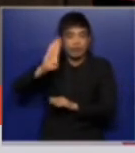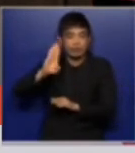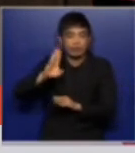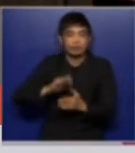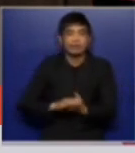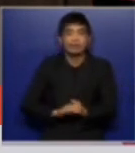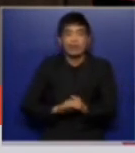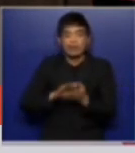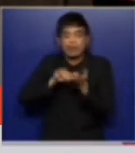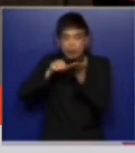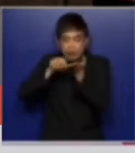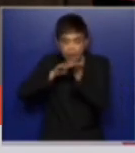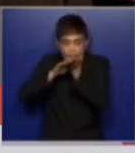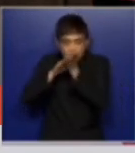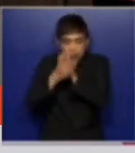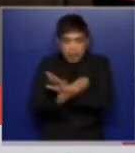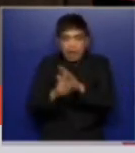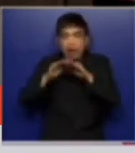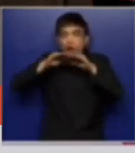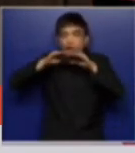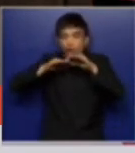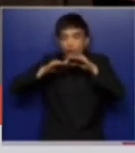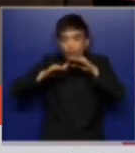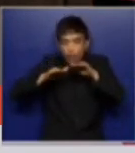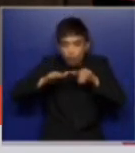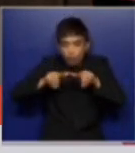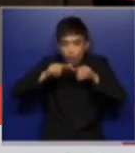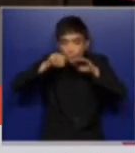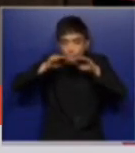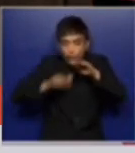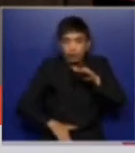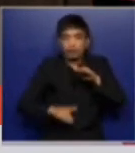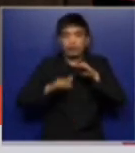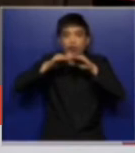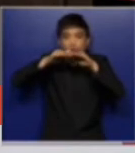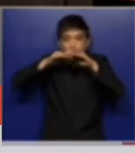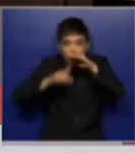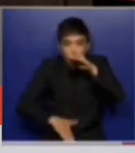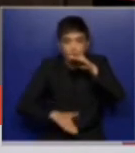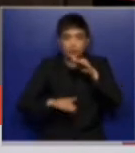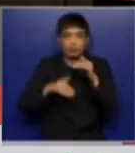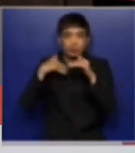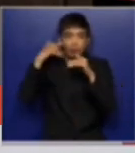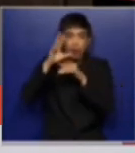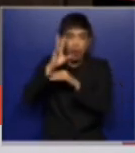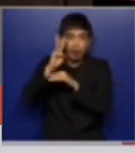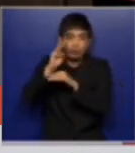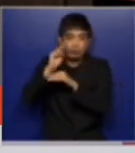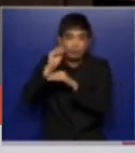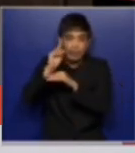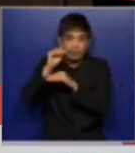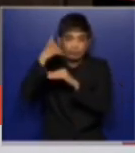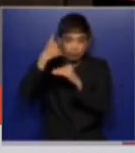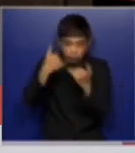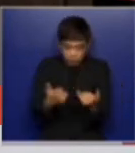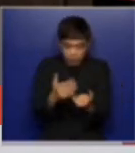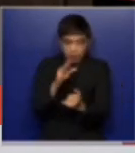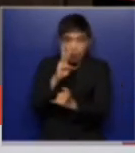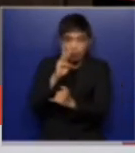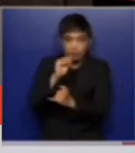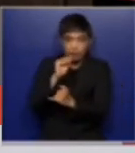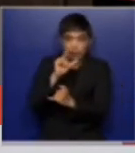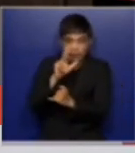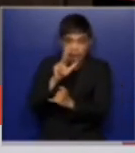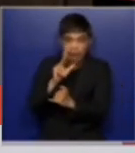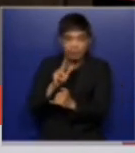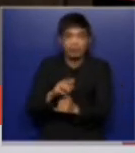องตั้งแต่ปี2561จนถึงปีปัจจุบันดังนั้นจึงสรุปได้ว่า การลงทุนภาคเอก